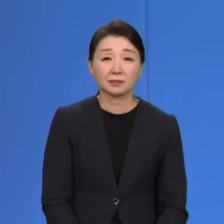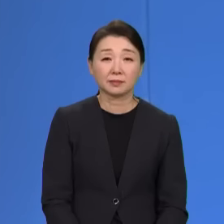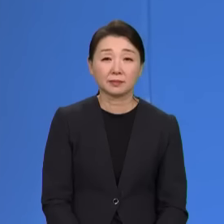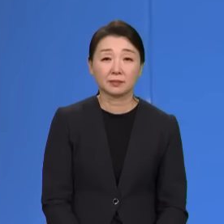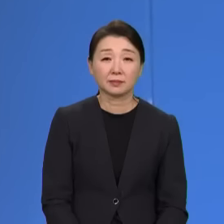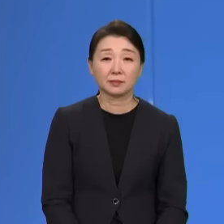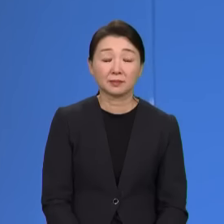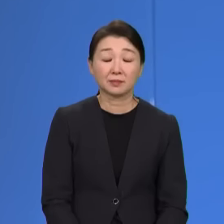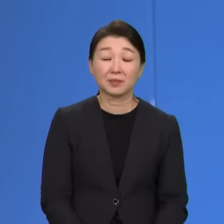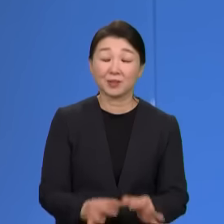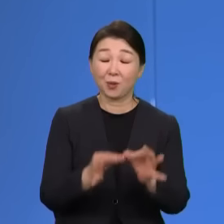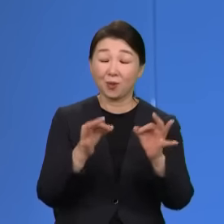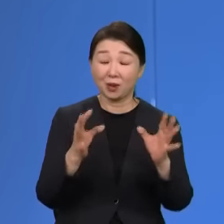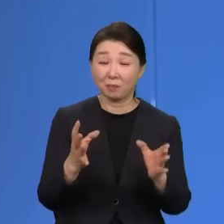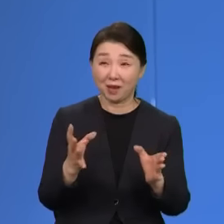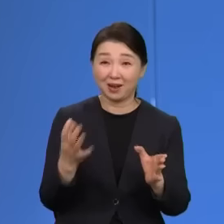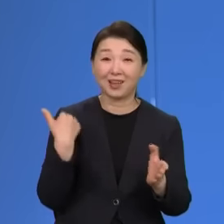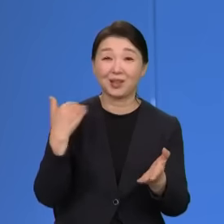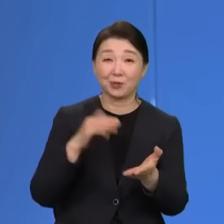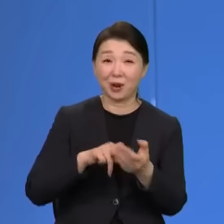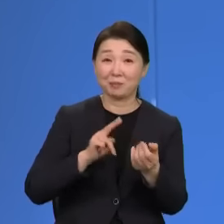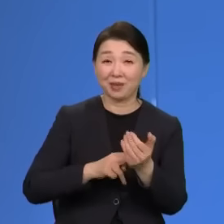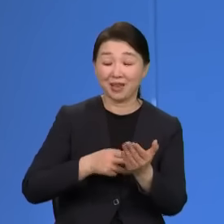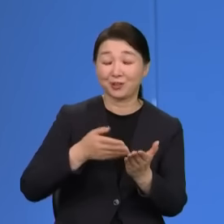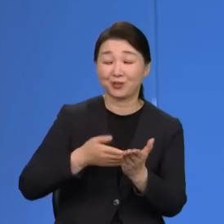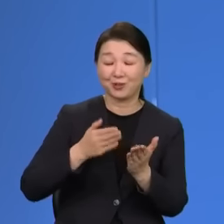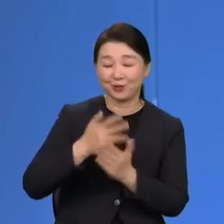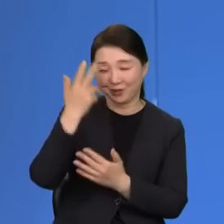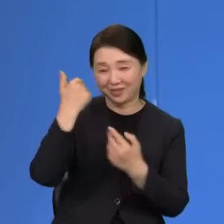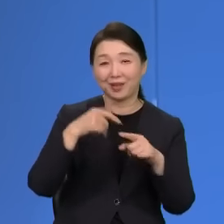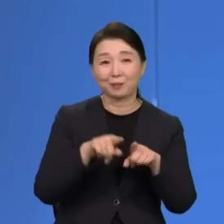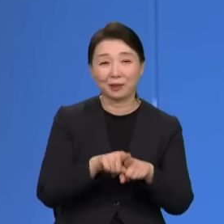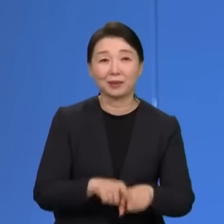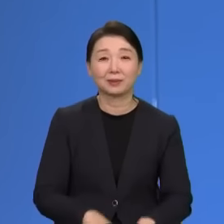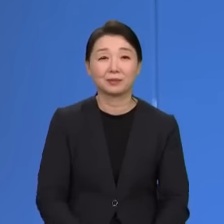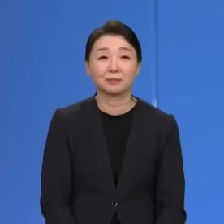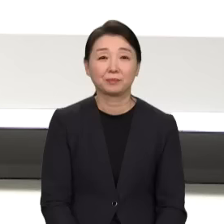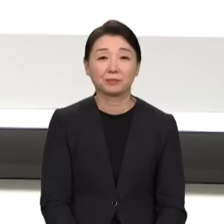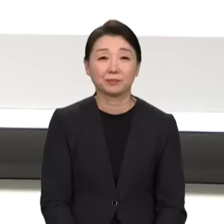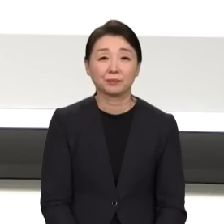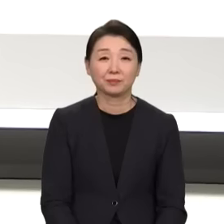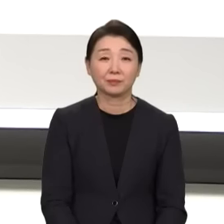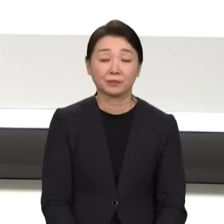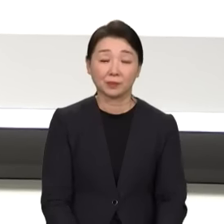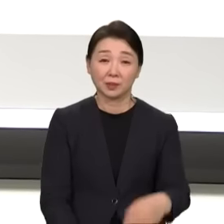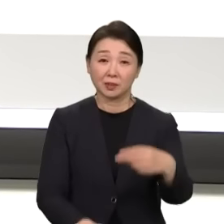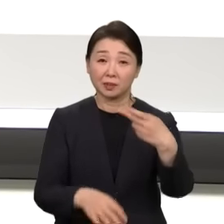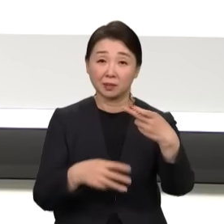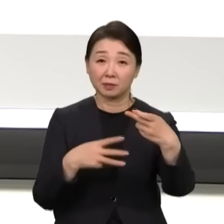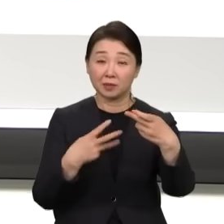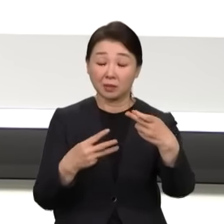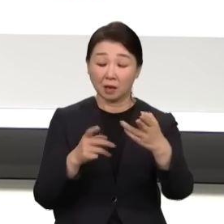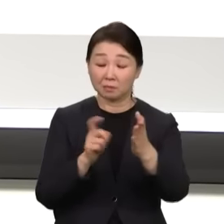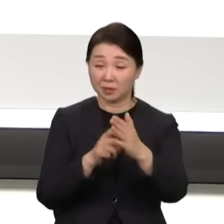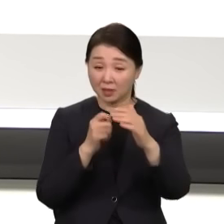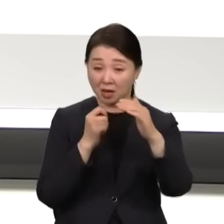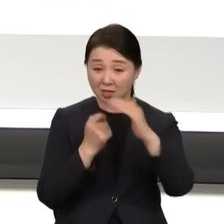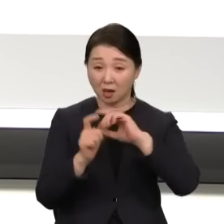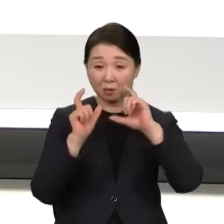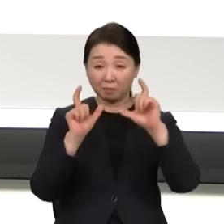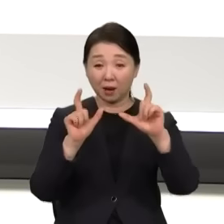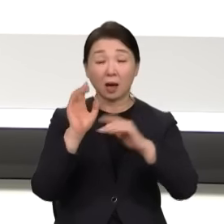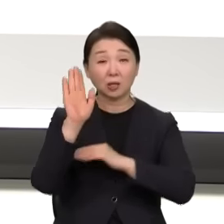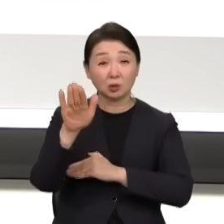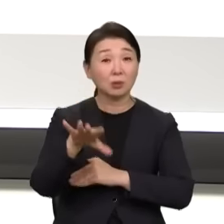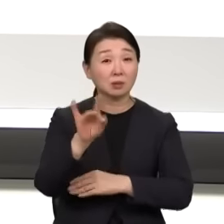네 오랜만에 돌아온 비하인드 뉴스 시간입니다 오늘도 이성대 기자와 함께하겠습니다 자이 기자 123 비상 개엄 사태 이후